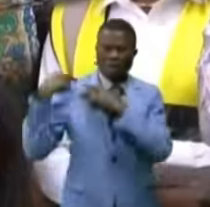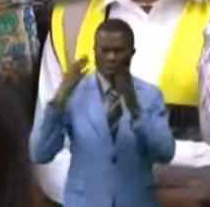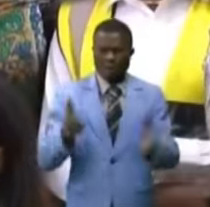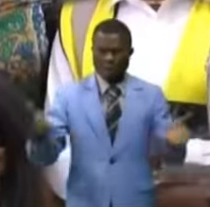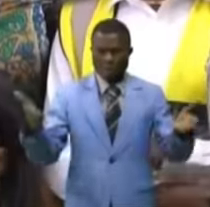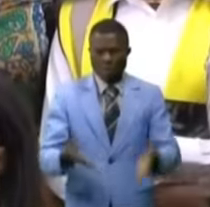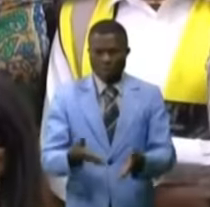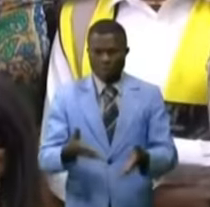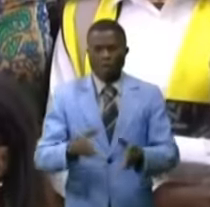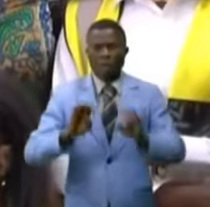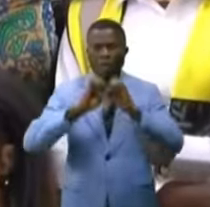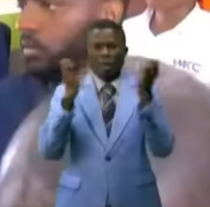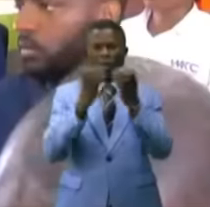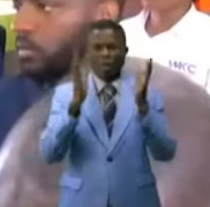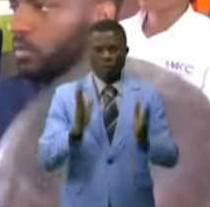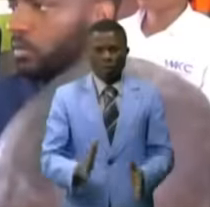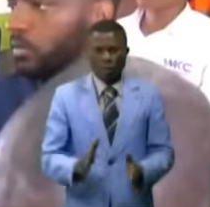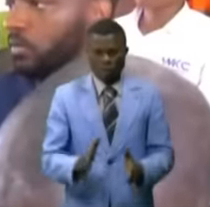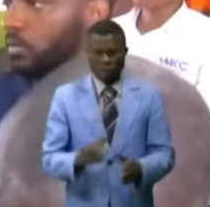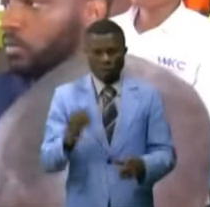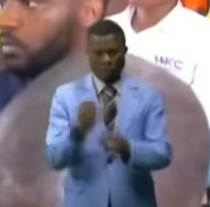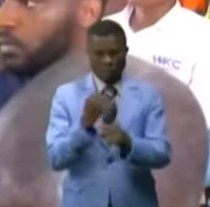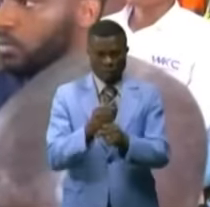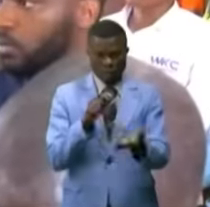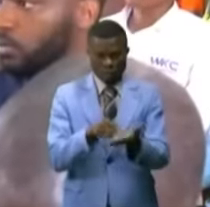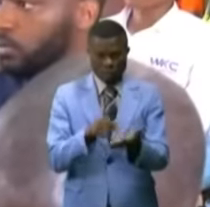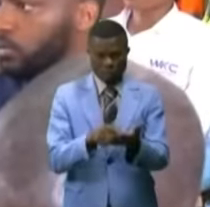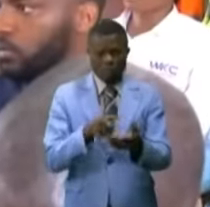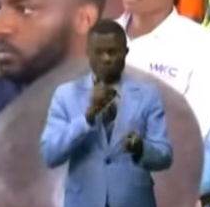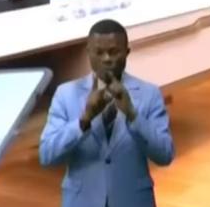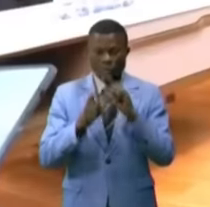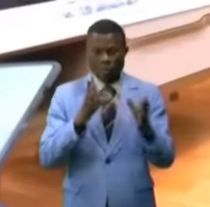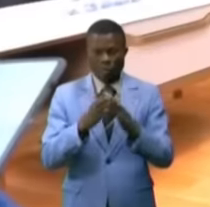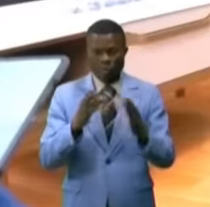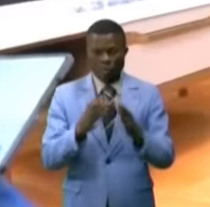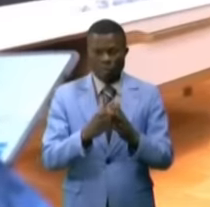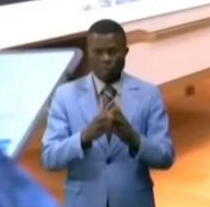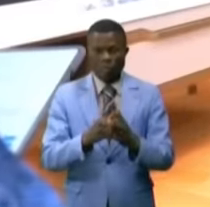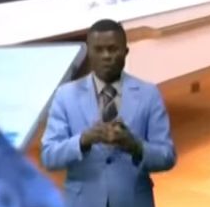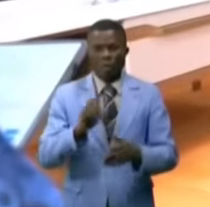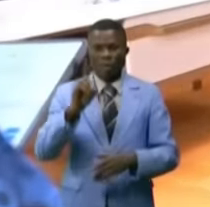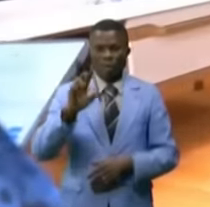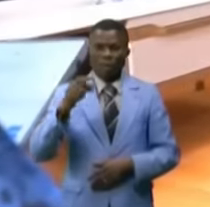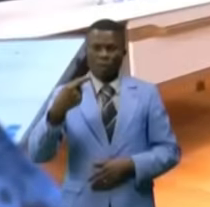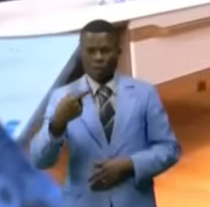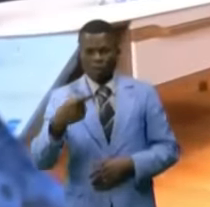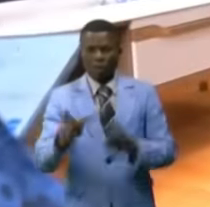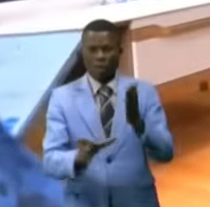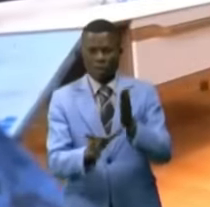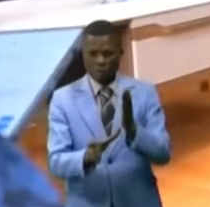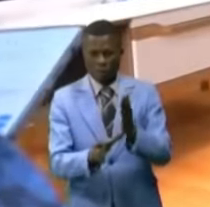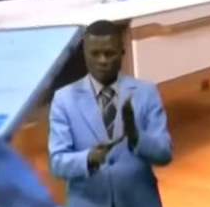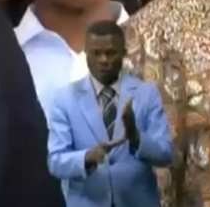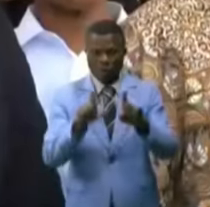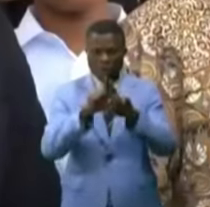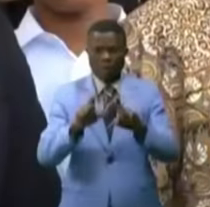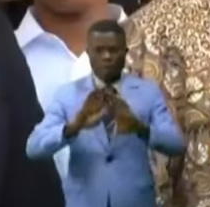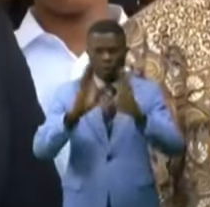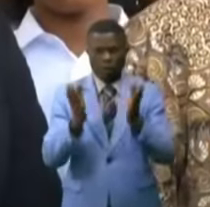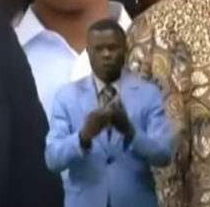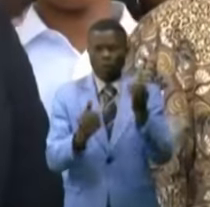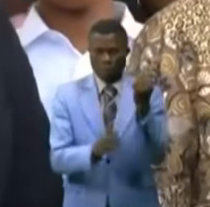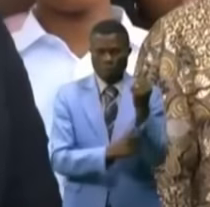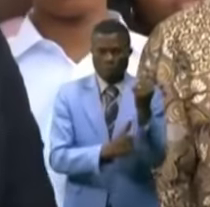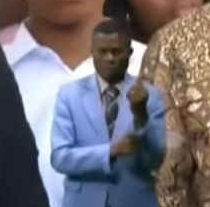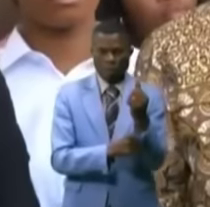présence de quelques entrepreneurs dans la sous-traitance. On a échangé avec les DG AI et avec son équipe,